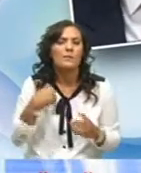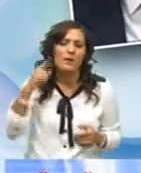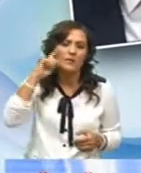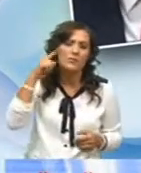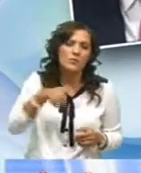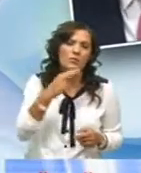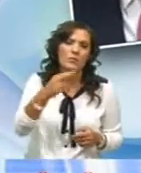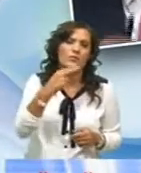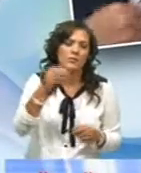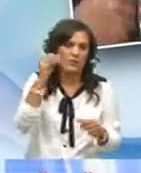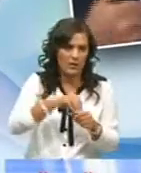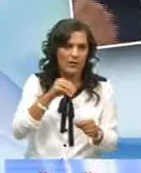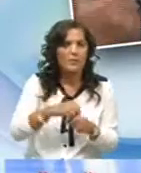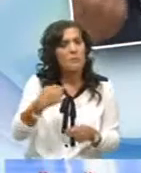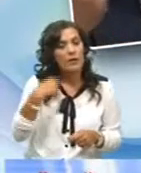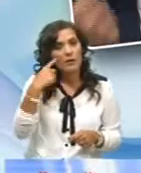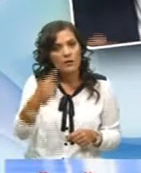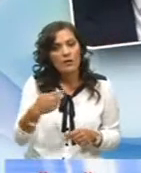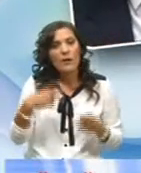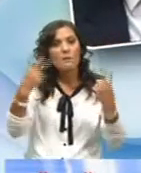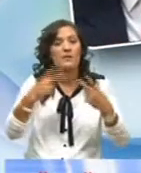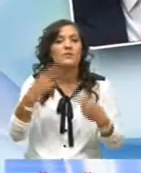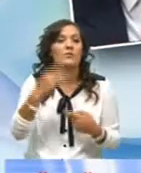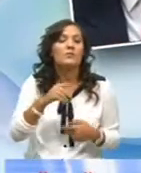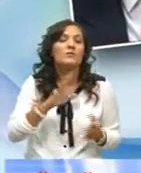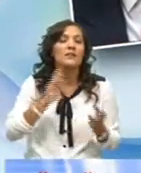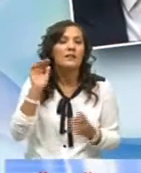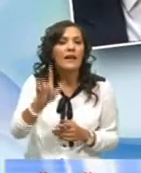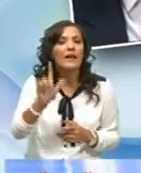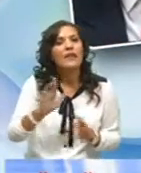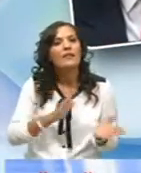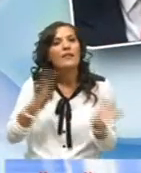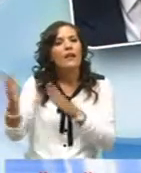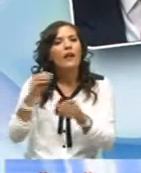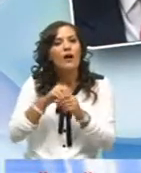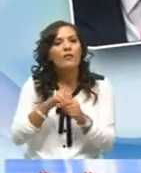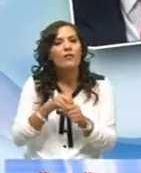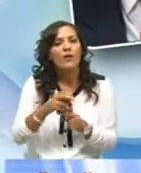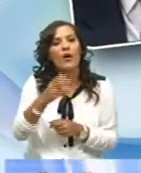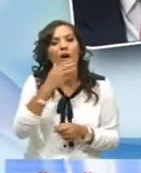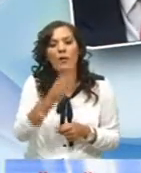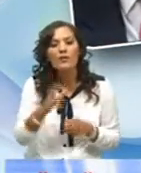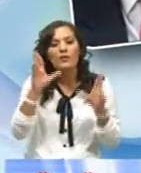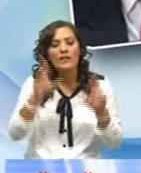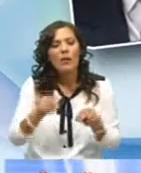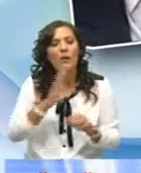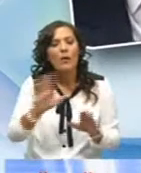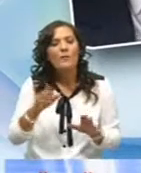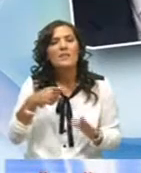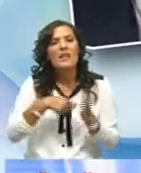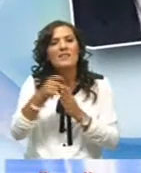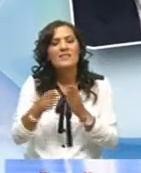bence bu konuşmanın bana göre mesaj olması gereken tarafı kömürünü tamamlamış lastik